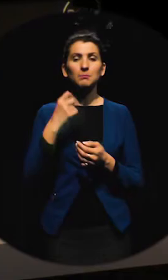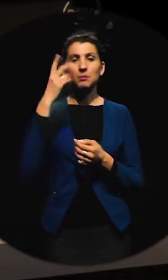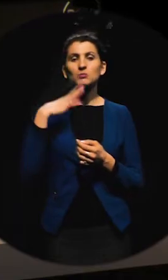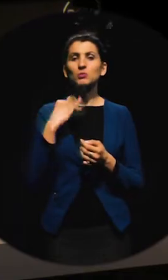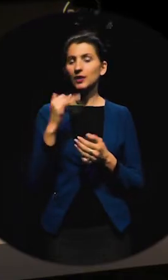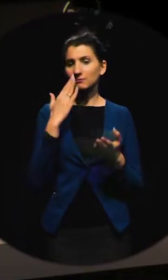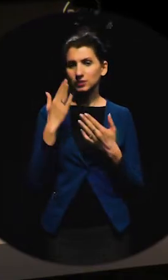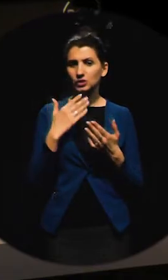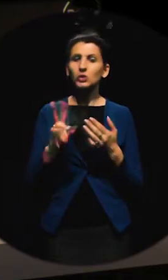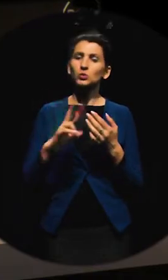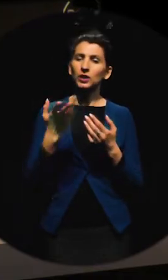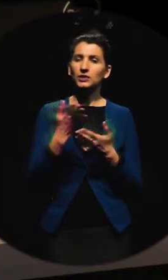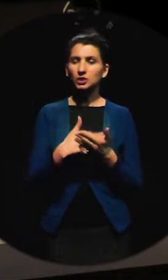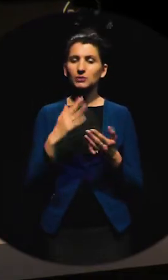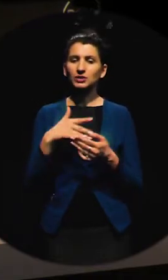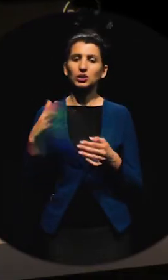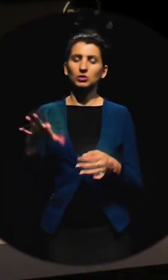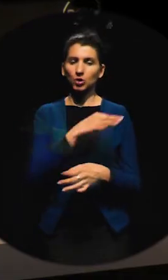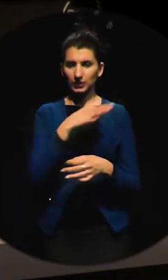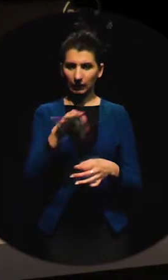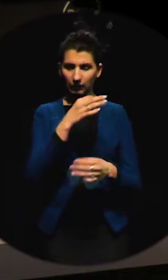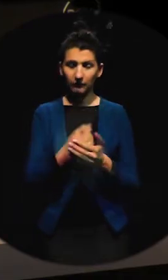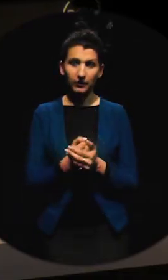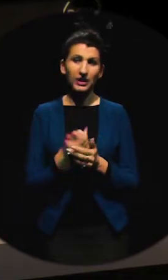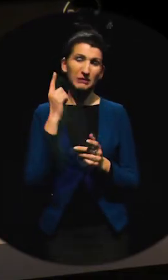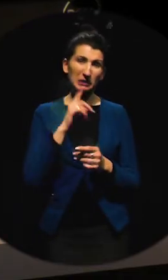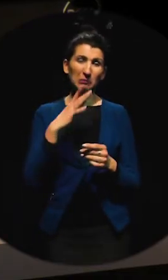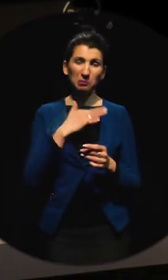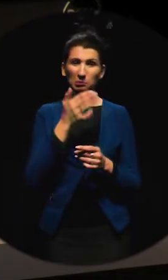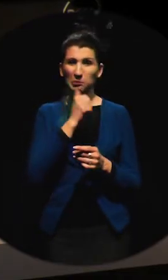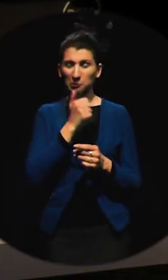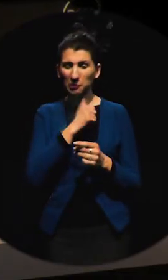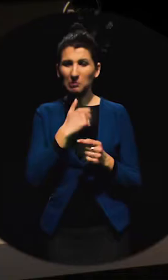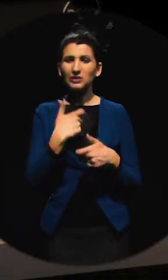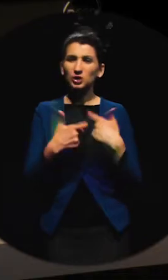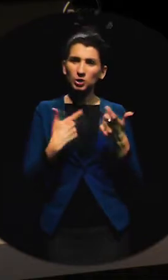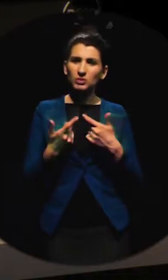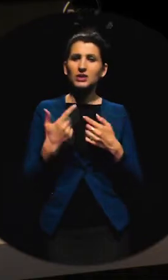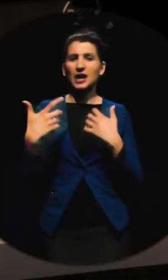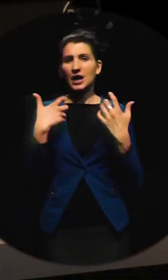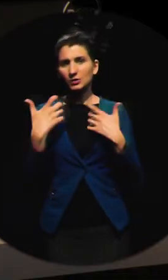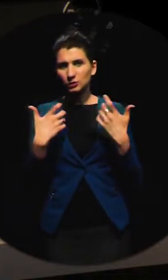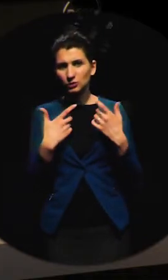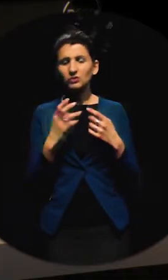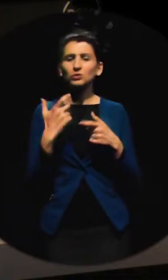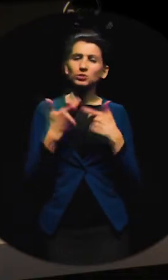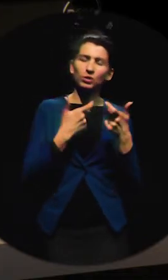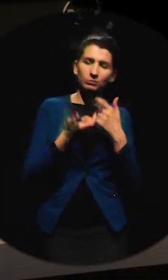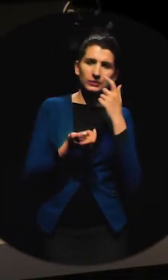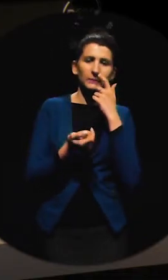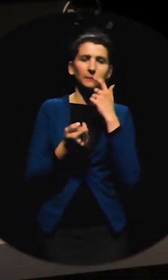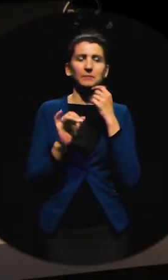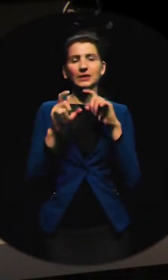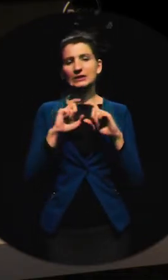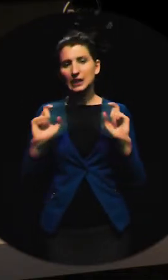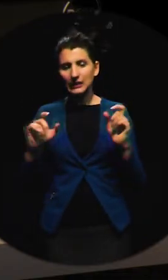druga część będzie koncertem. No i faktycznie zaczęliśmy próbować, mieliśmy jakieś tam pomysły na sceny, aktorzy mieli pomysły na sceny swoje, no